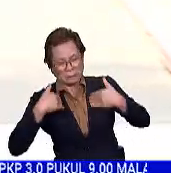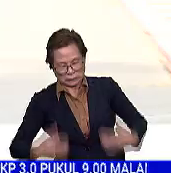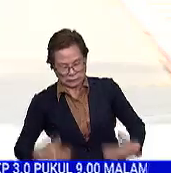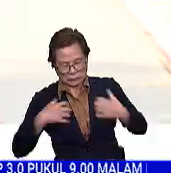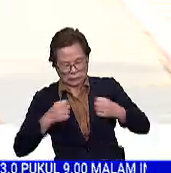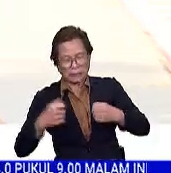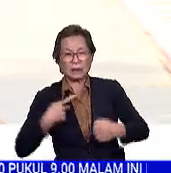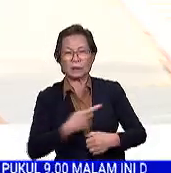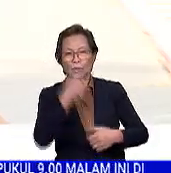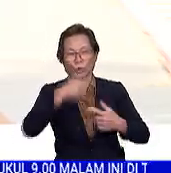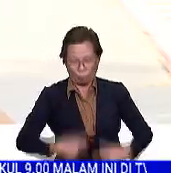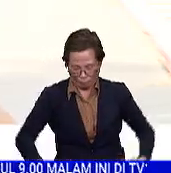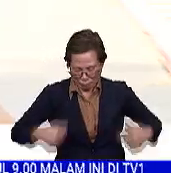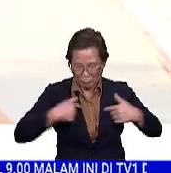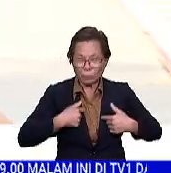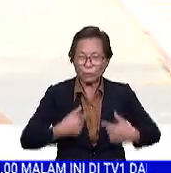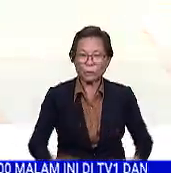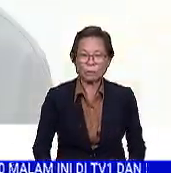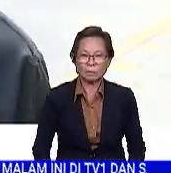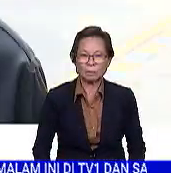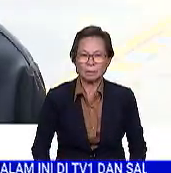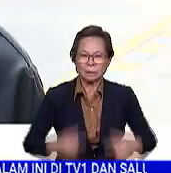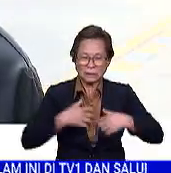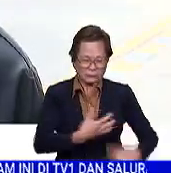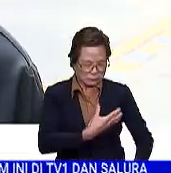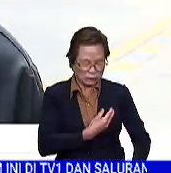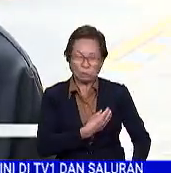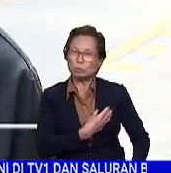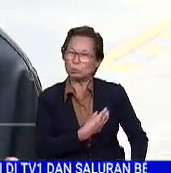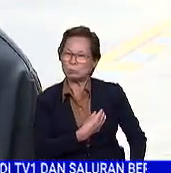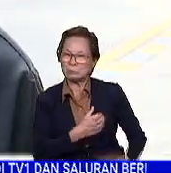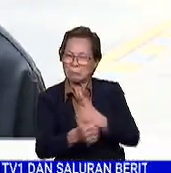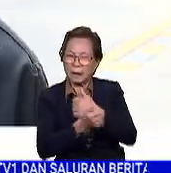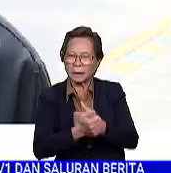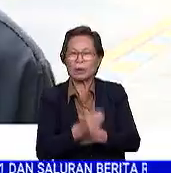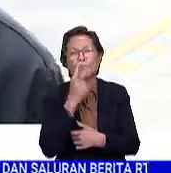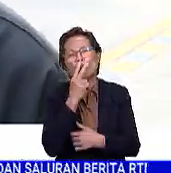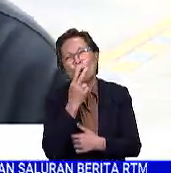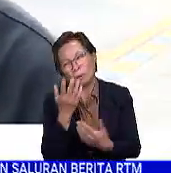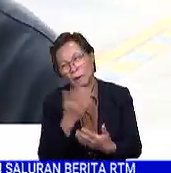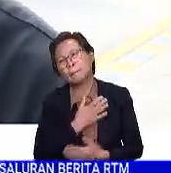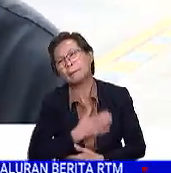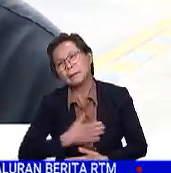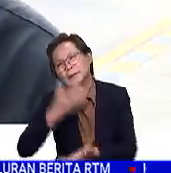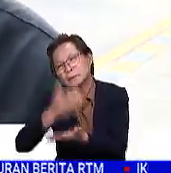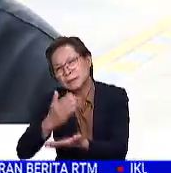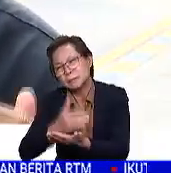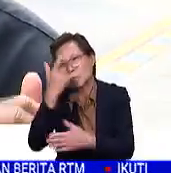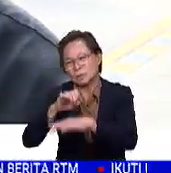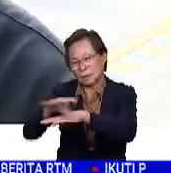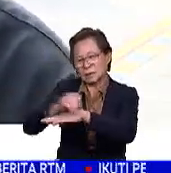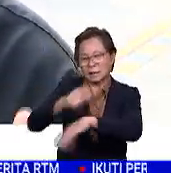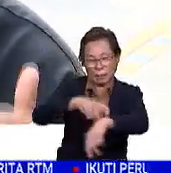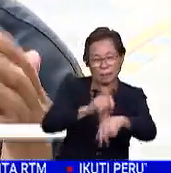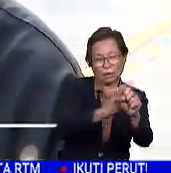juga. Untuk paru-paru, macam jantung lah. Yang mana merokok, sila berhentilah. Nasihat saya sebab sekarang ni